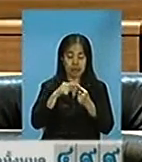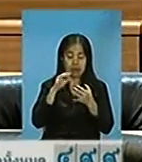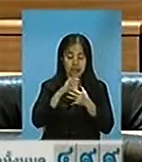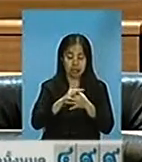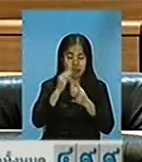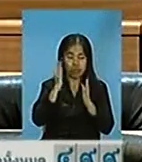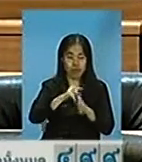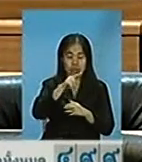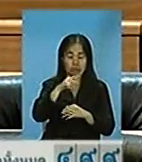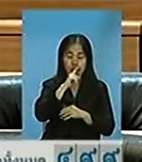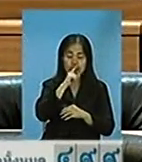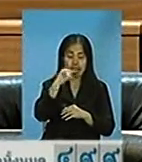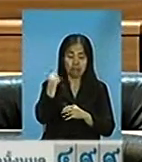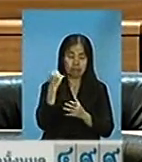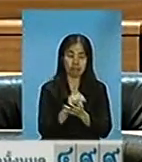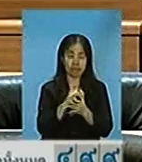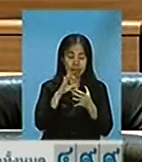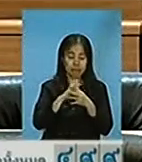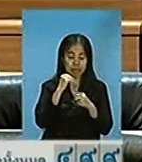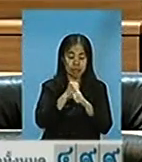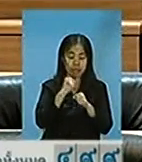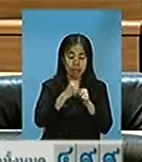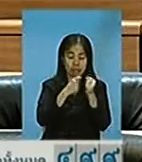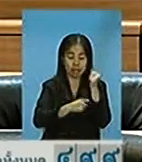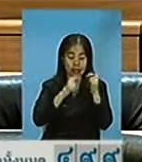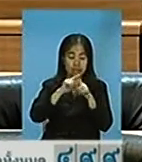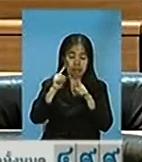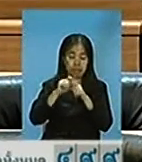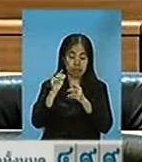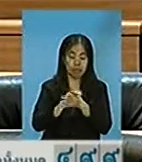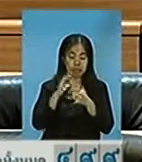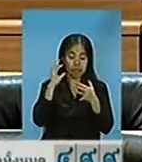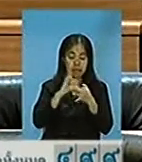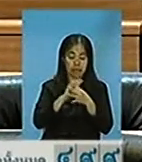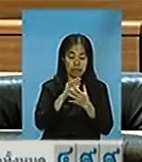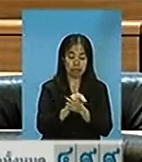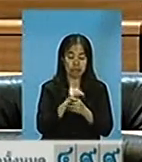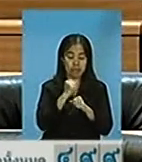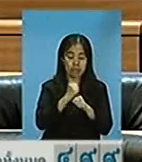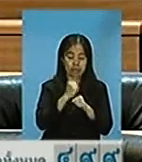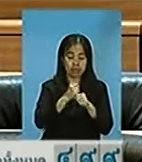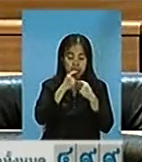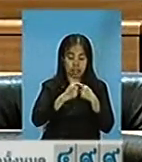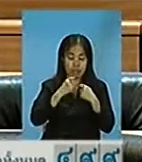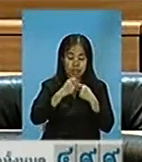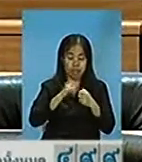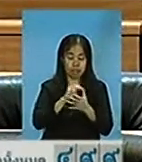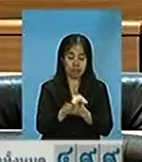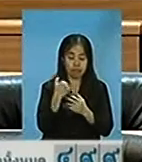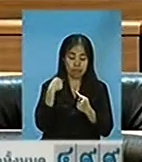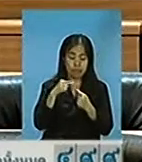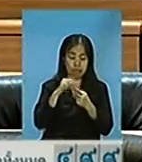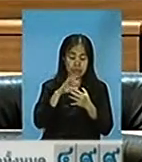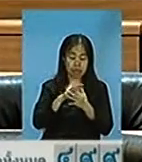อกว่าผู้ประกอบกิจการการยางก็คือพวกที่ทำธุรกิจทุกอย่างที่เกี่ยวกับยางทำให้ยางราคาสูง